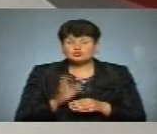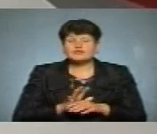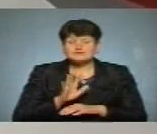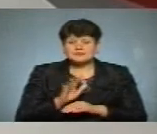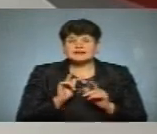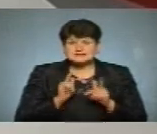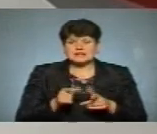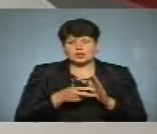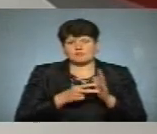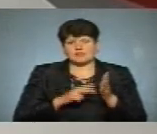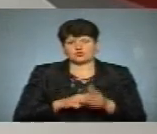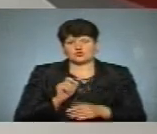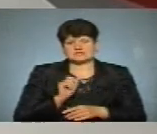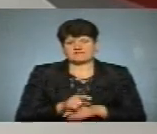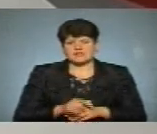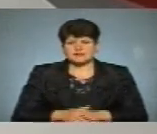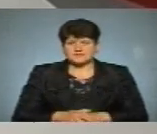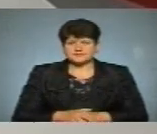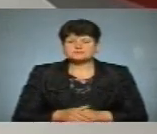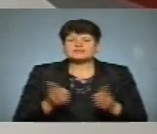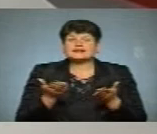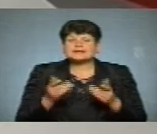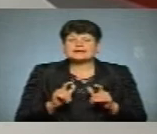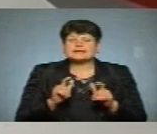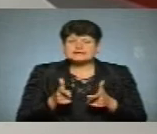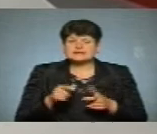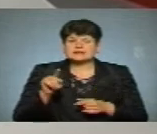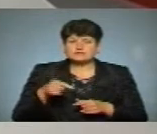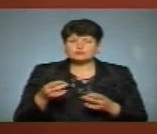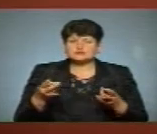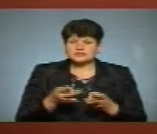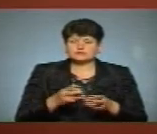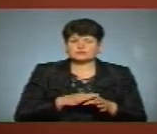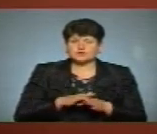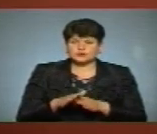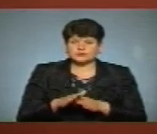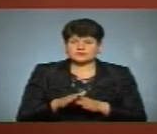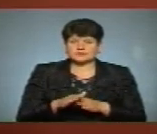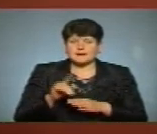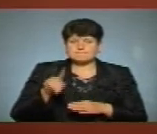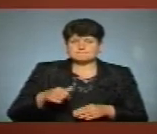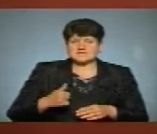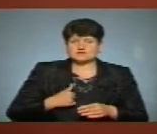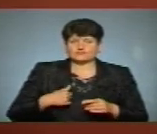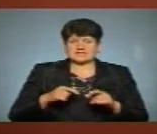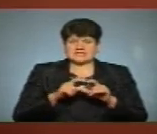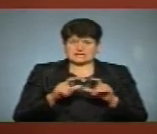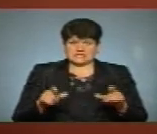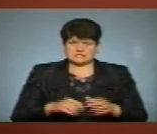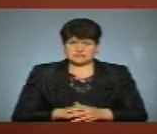згідно планового завдання. Яких карантинних вимог потрібно дотримуватися на призовних дільницях?